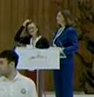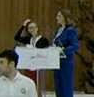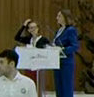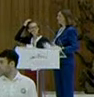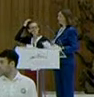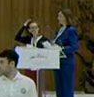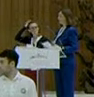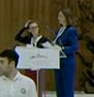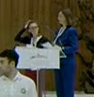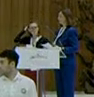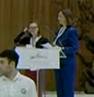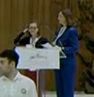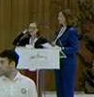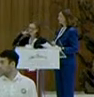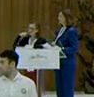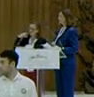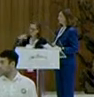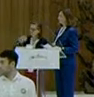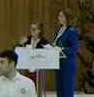Il suo discorso dov'è? Non lo vedo.